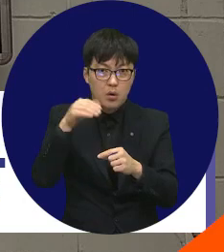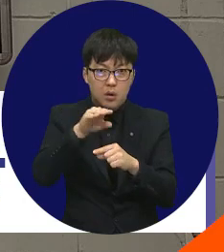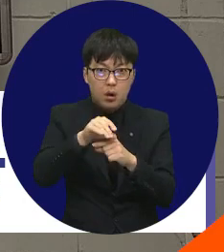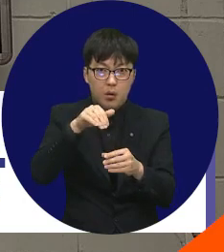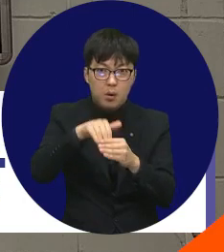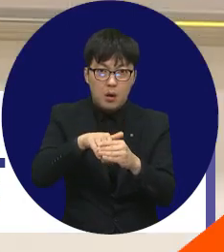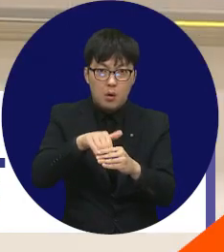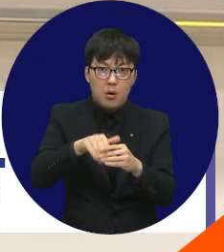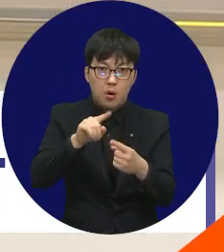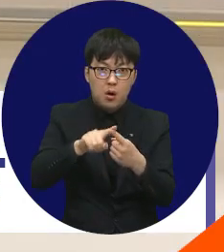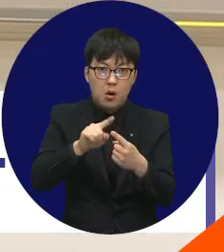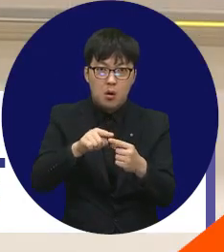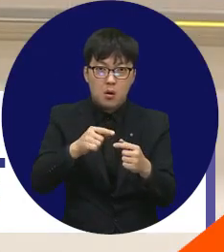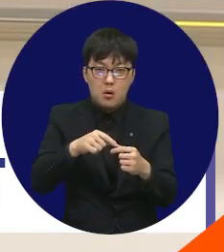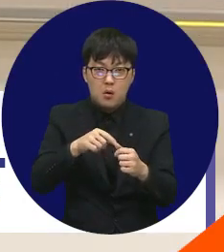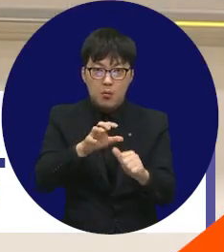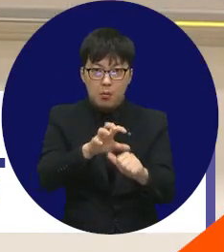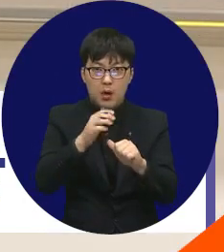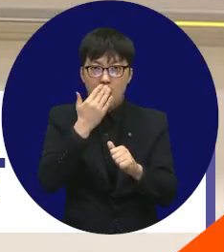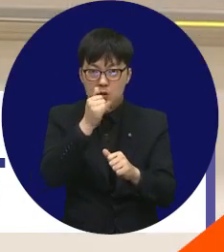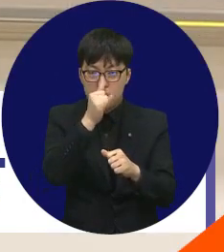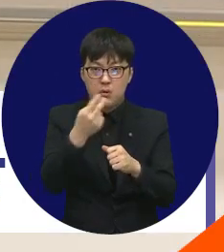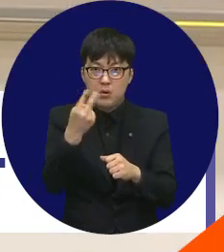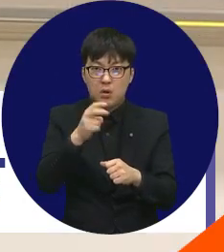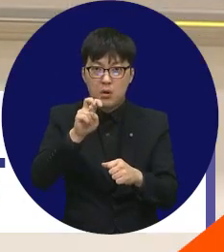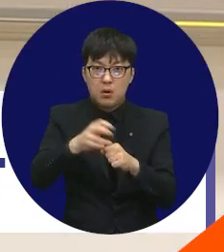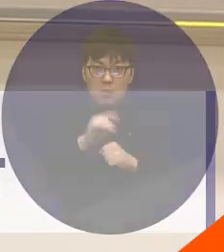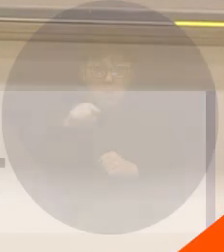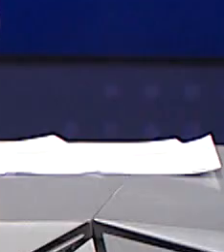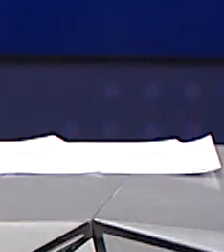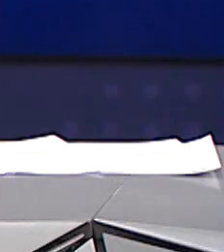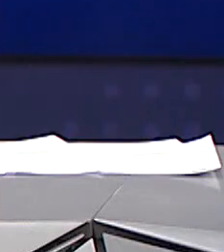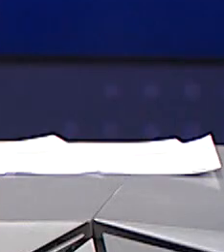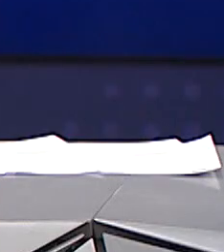2020 유권자 정치 페스티벌 홈페이지를 통해 만날 수 있습니다.